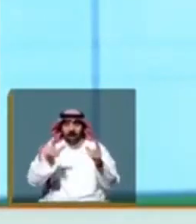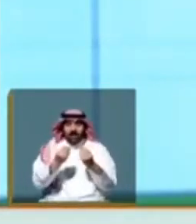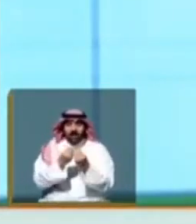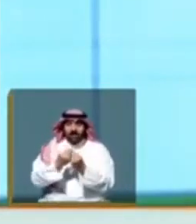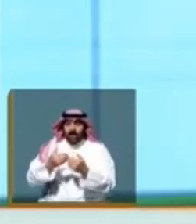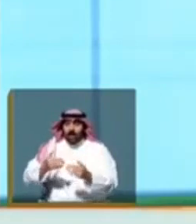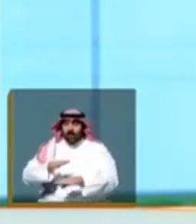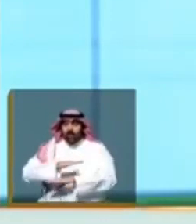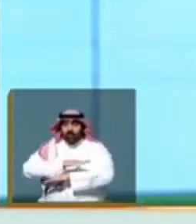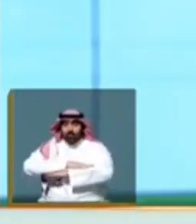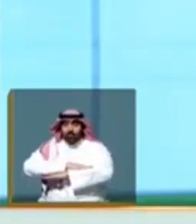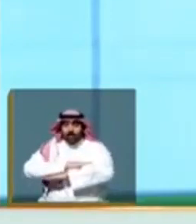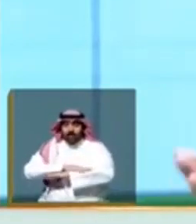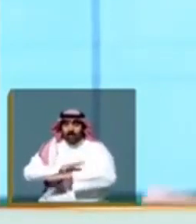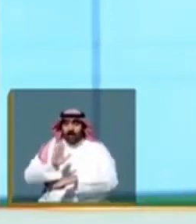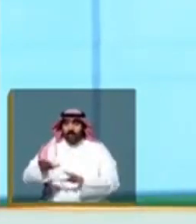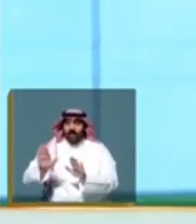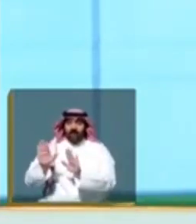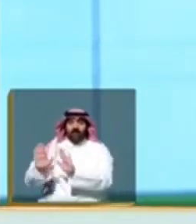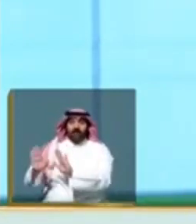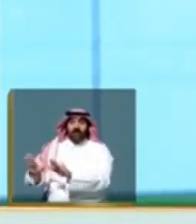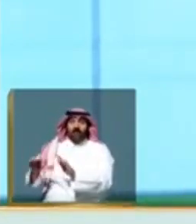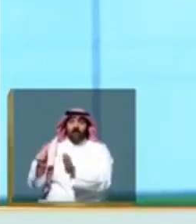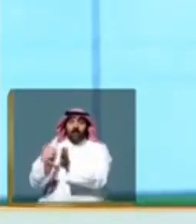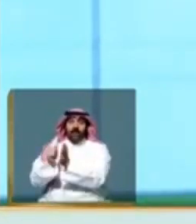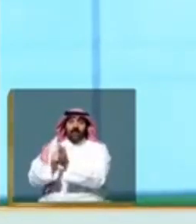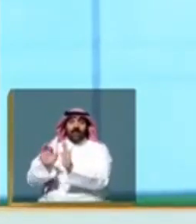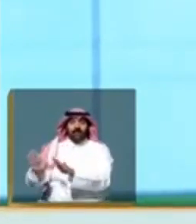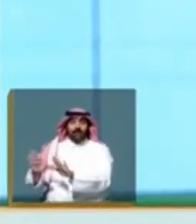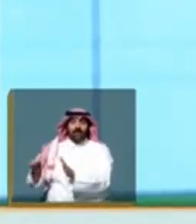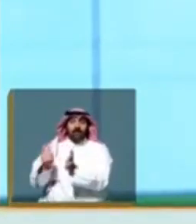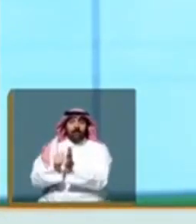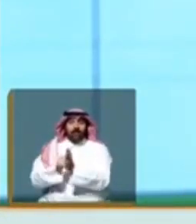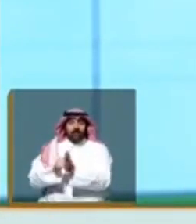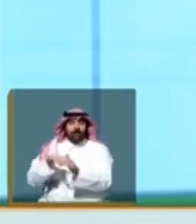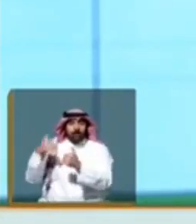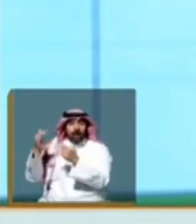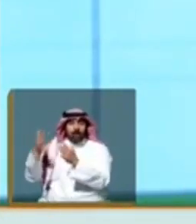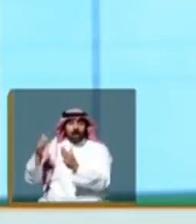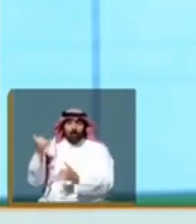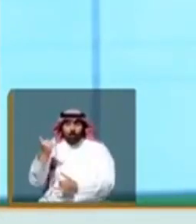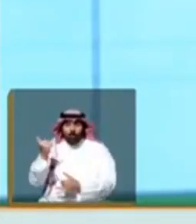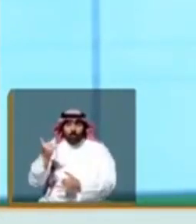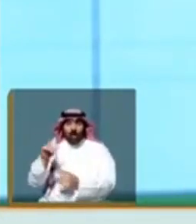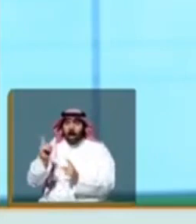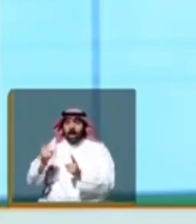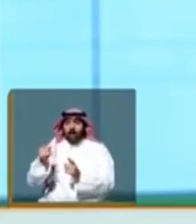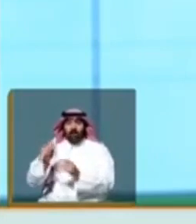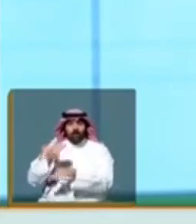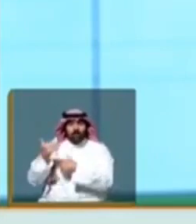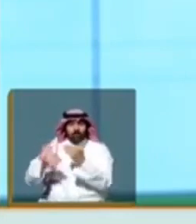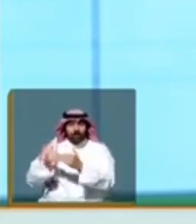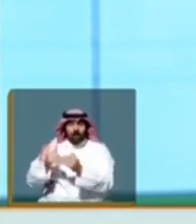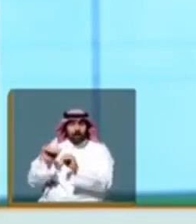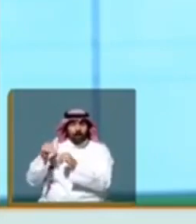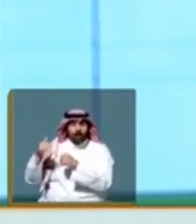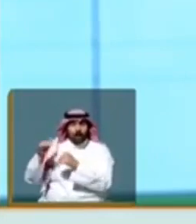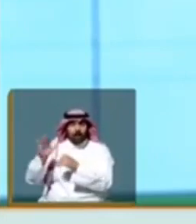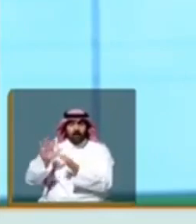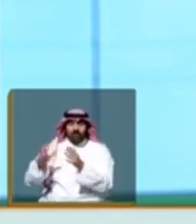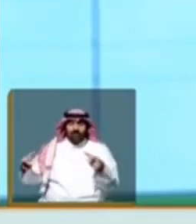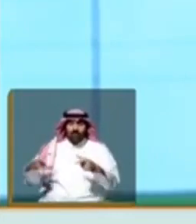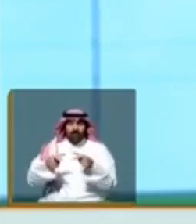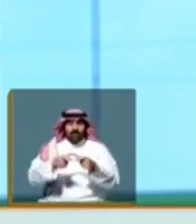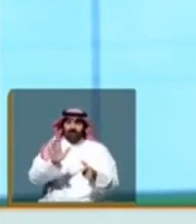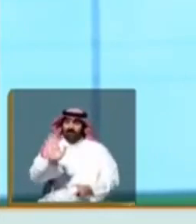الصحية المطلوبة، وبقائنا في منازلنا أطول وقت ممكن، والبعد عن الخروج من المنزل إلا للضرورة القصوى، وعدم وجود في